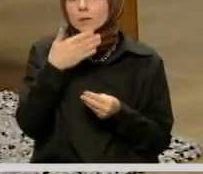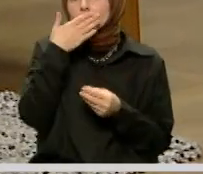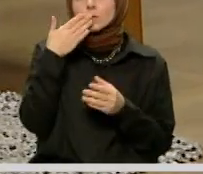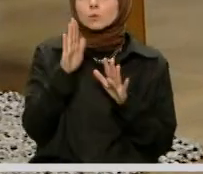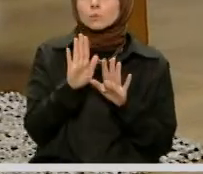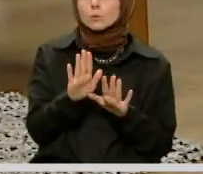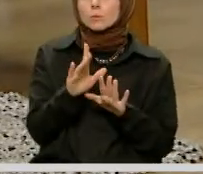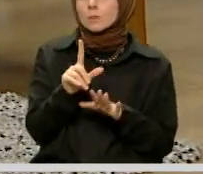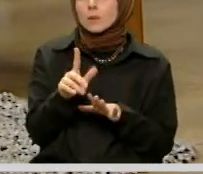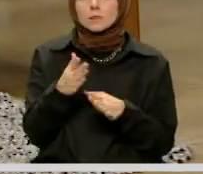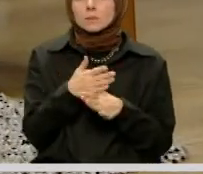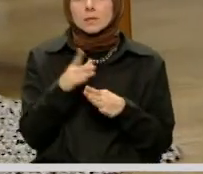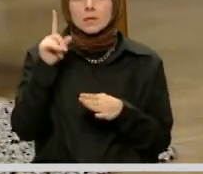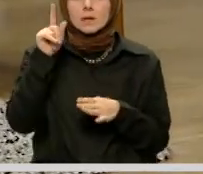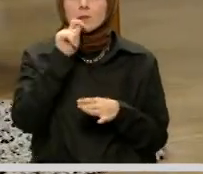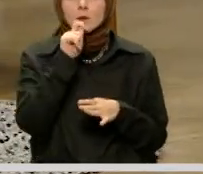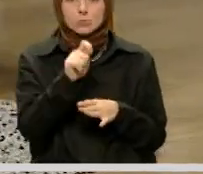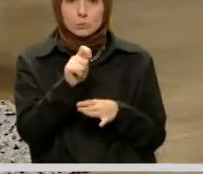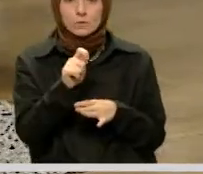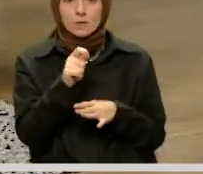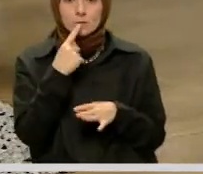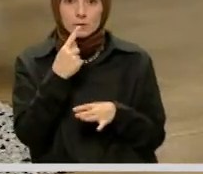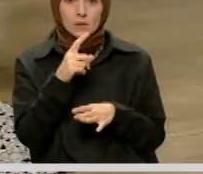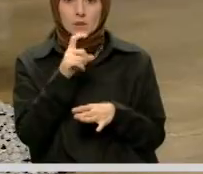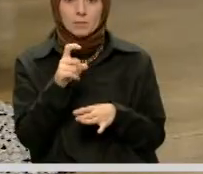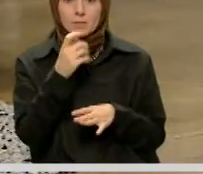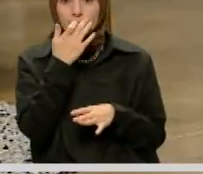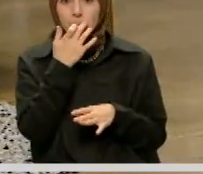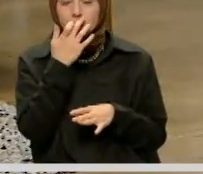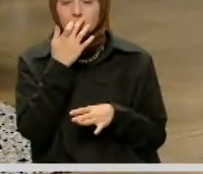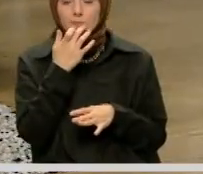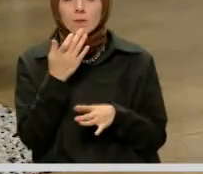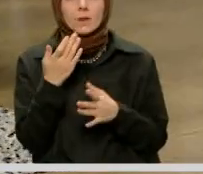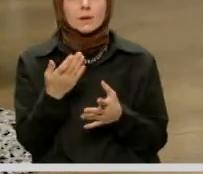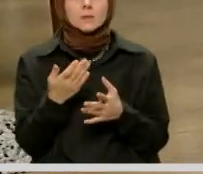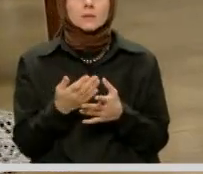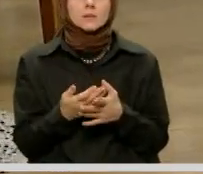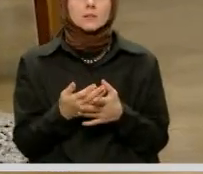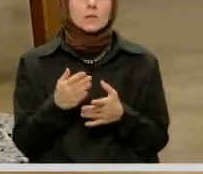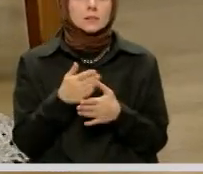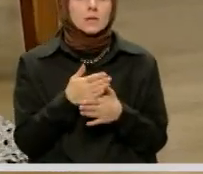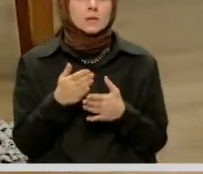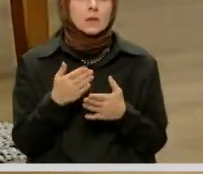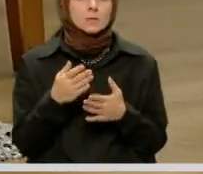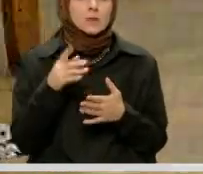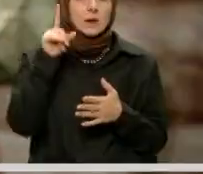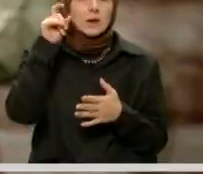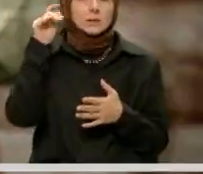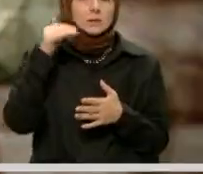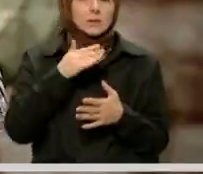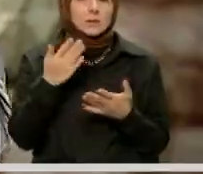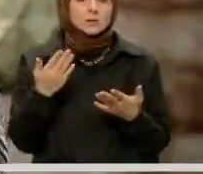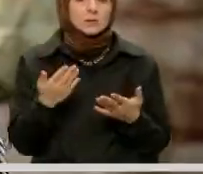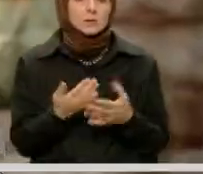durmalıyım. Neden? Allah'a söz verdim diye mi? İşte sahurda niyetlendim diye mi? Gün boyu Allah'ın huzurundayım diye mi? Niye? Ne aklıma gelecek hocam?